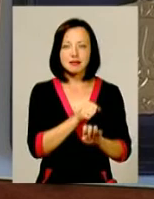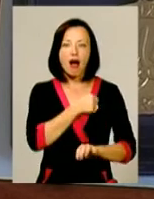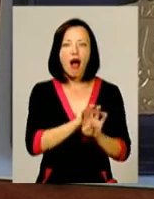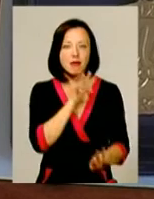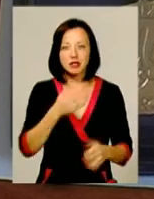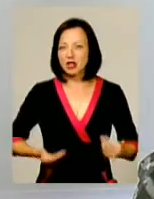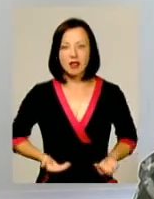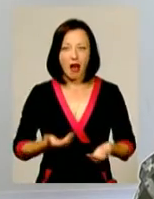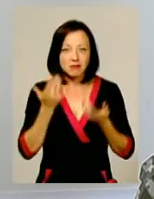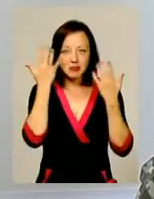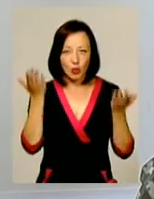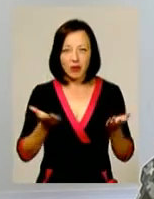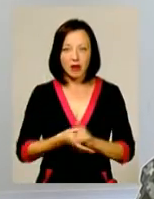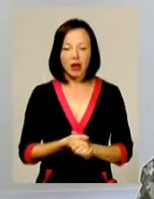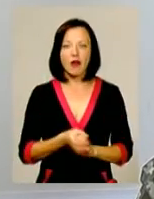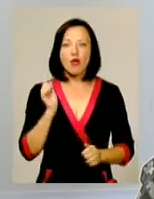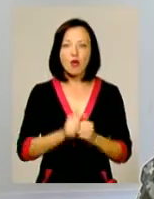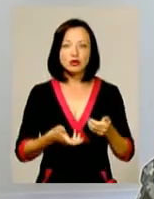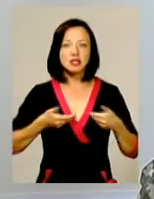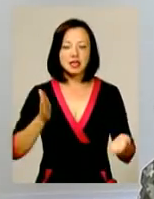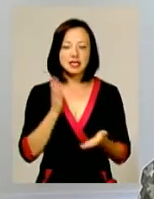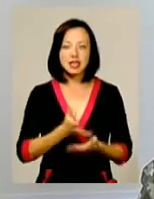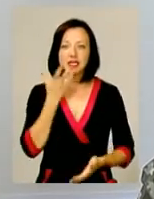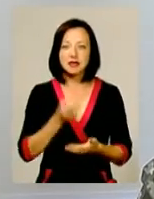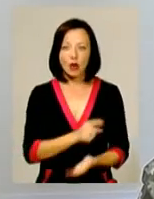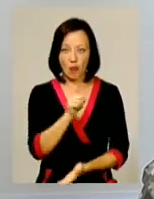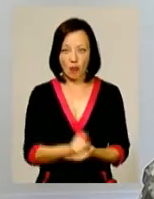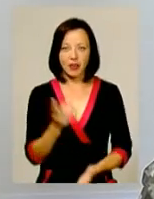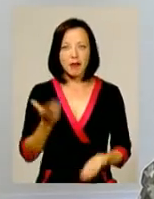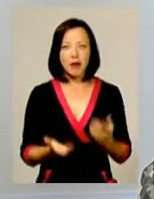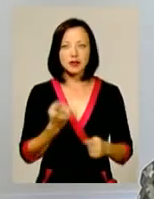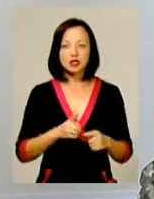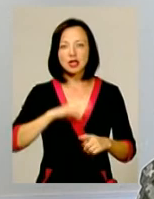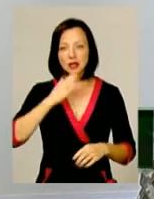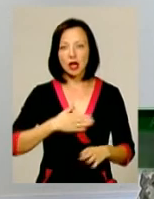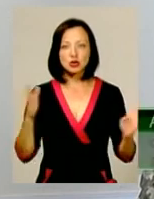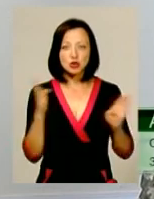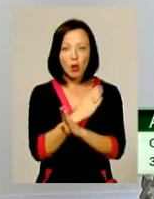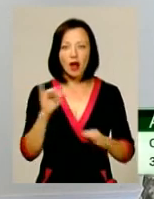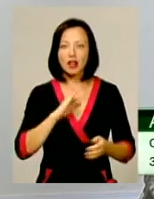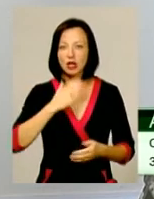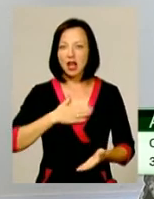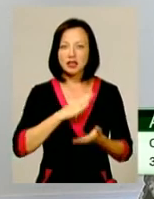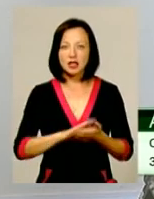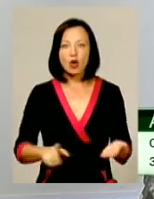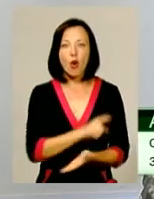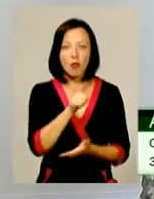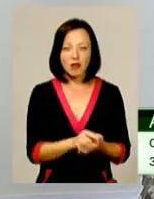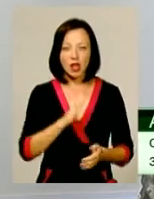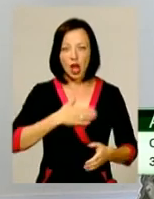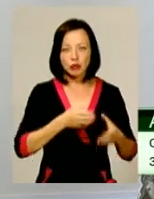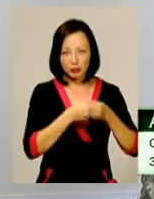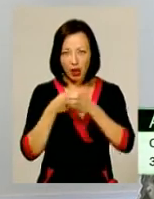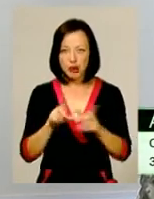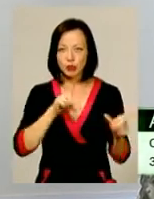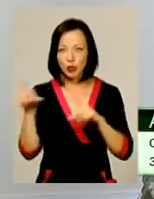не уявляє. У кожного з нас є свій обов'язок. І, напевно, то була наша доля і наш святий обов'язок нашої бригади – побувати там,